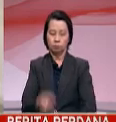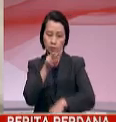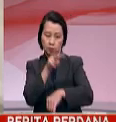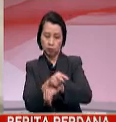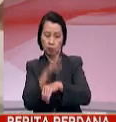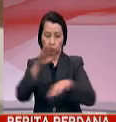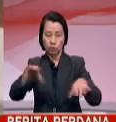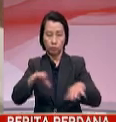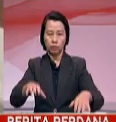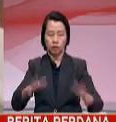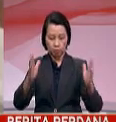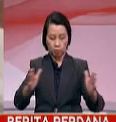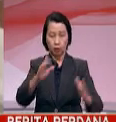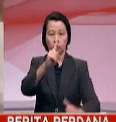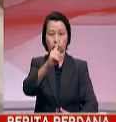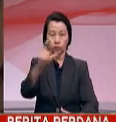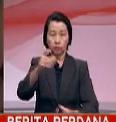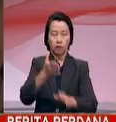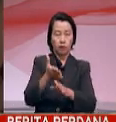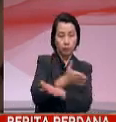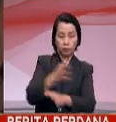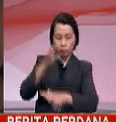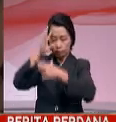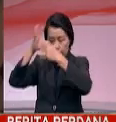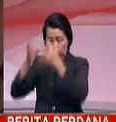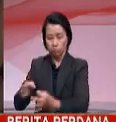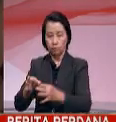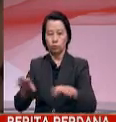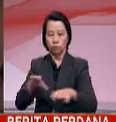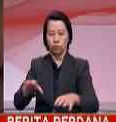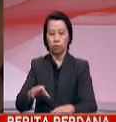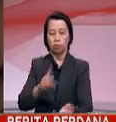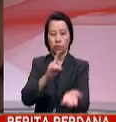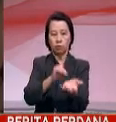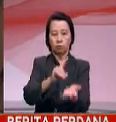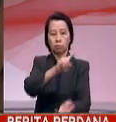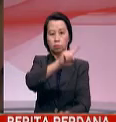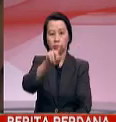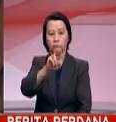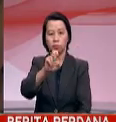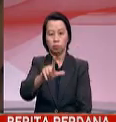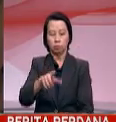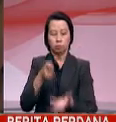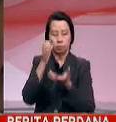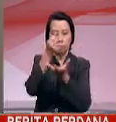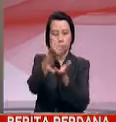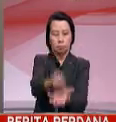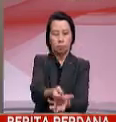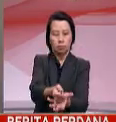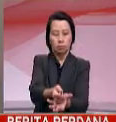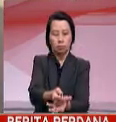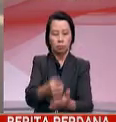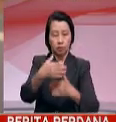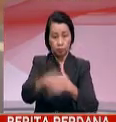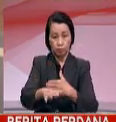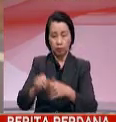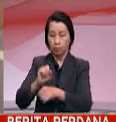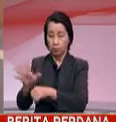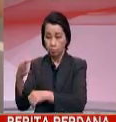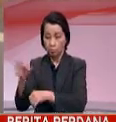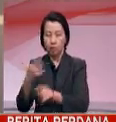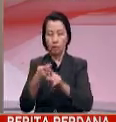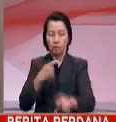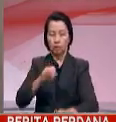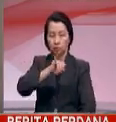Pemantauan akan dibuat dalam tempoh sebulan sebelum satu keputusan diambil. Datuk Dr. Zulkifli menyampaikan sumbangan musaadah pasca COVID-19